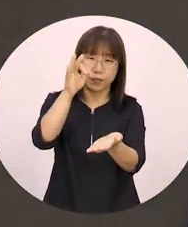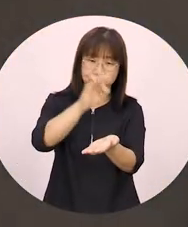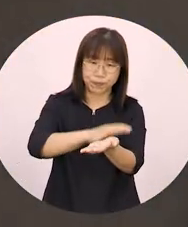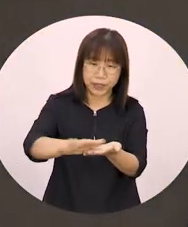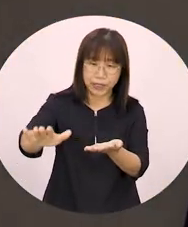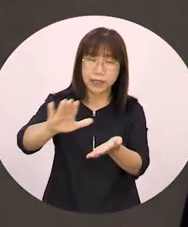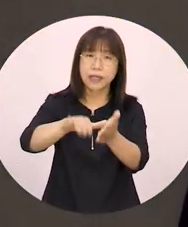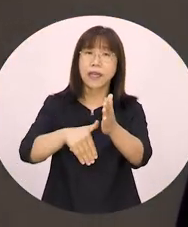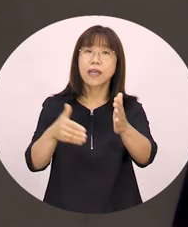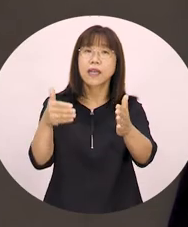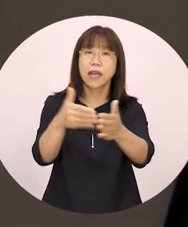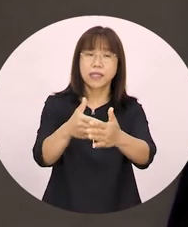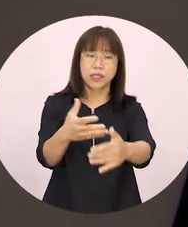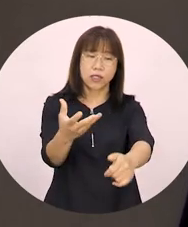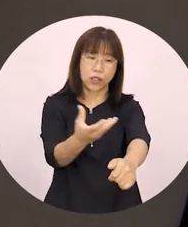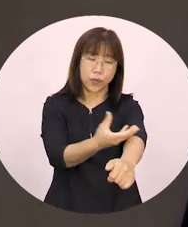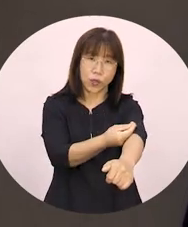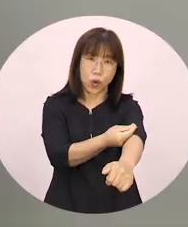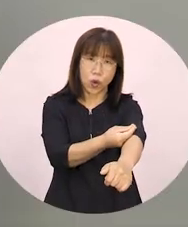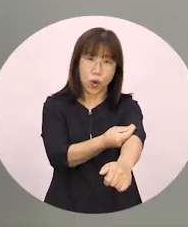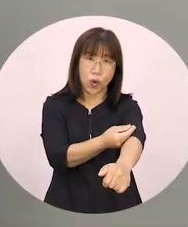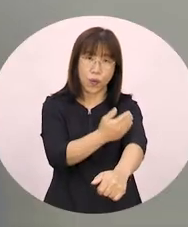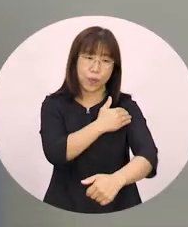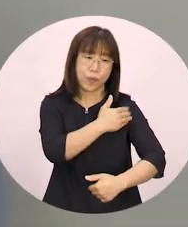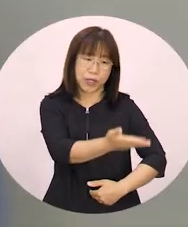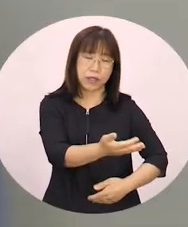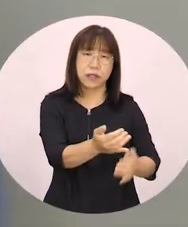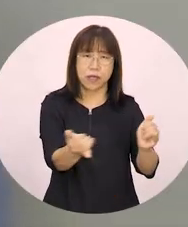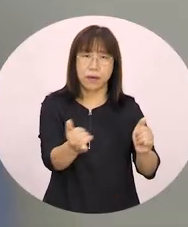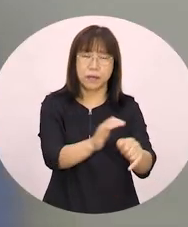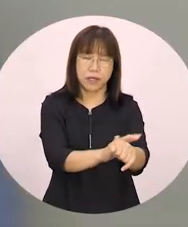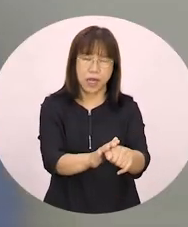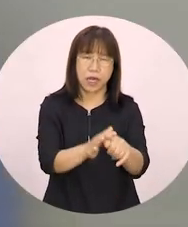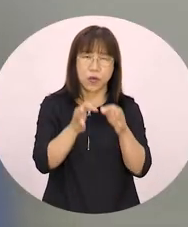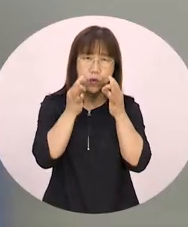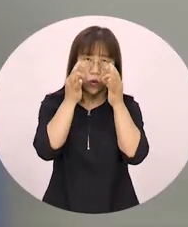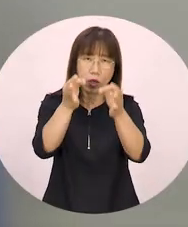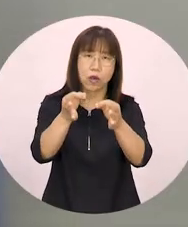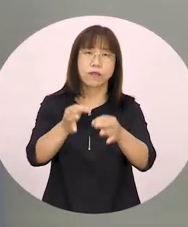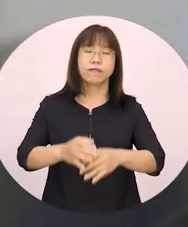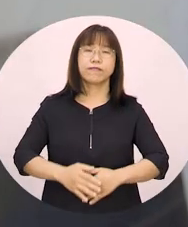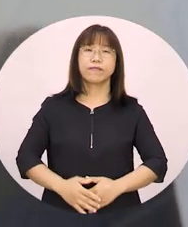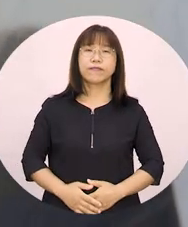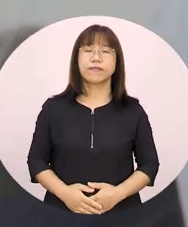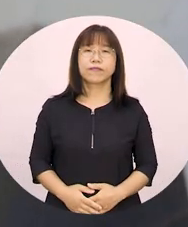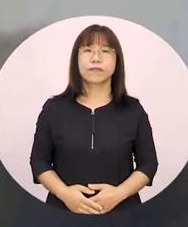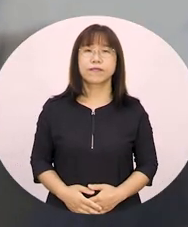희망자를 적극 발굴해 접종 사각지대 최소화에 총력을 다한다는 방침입니다.